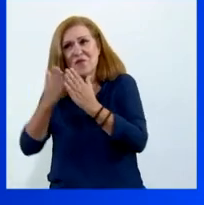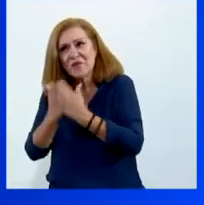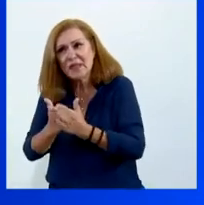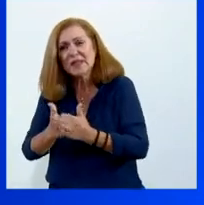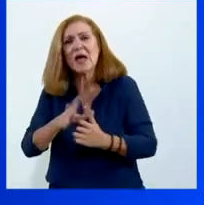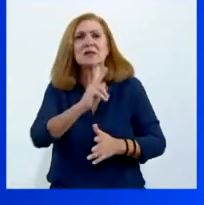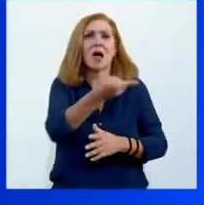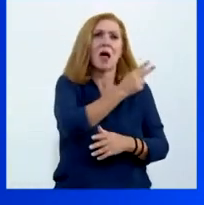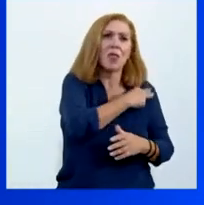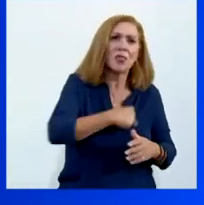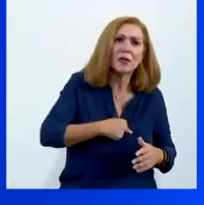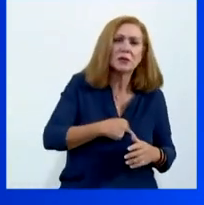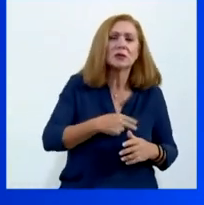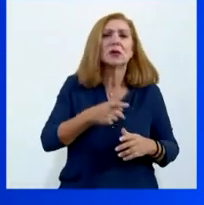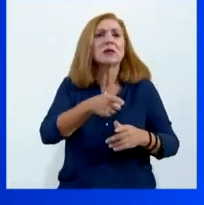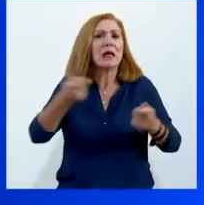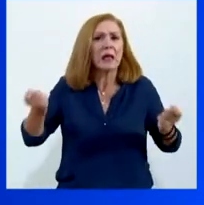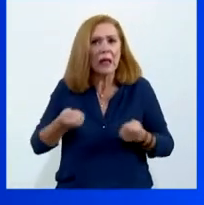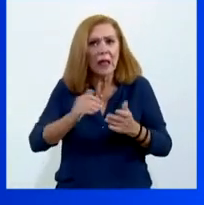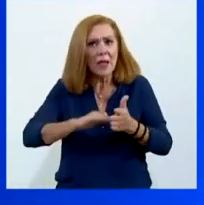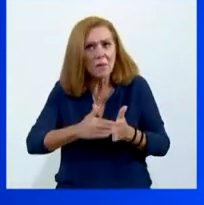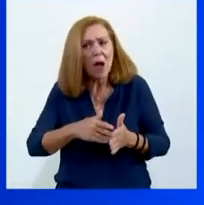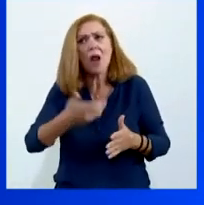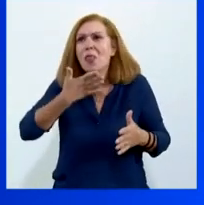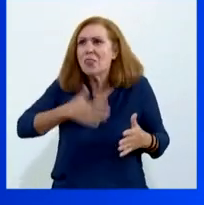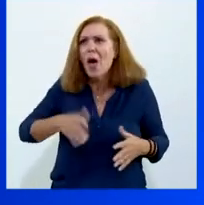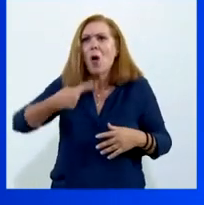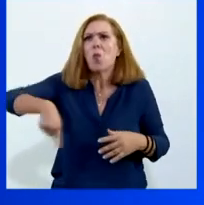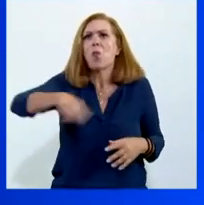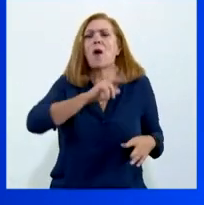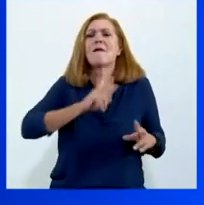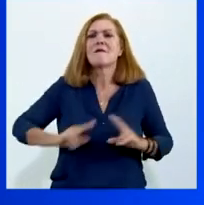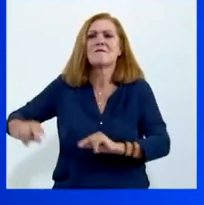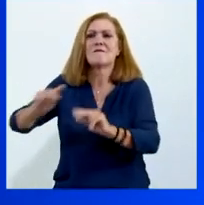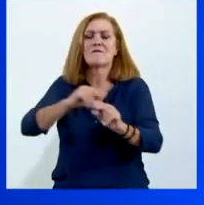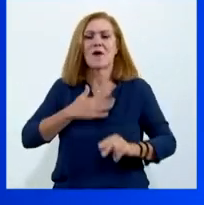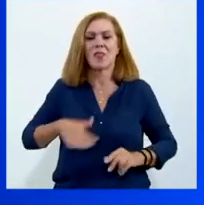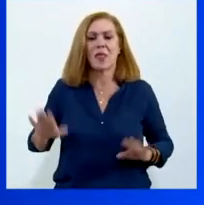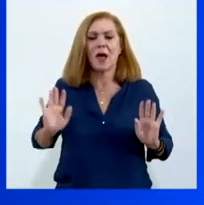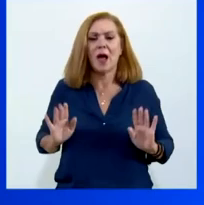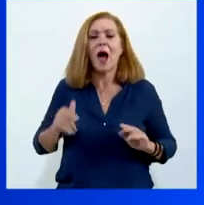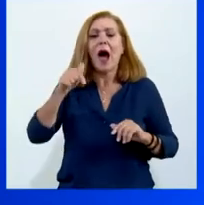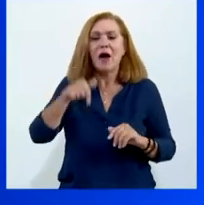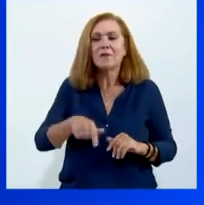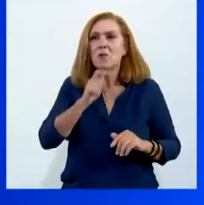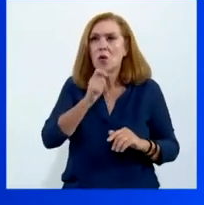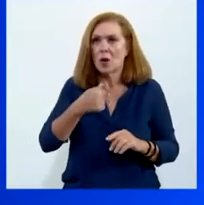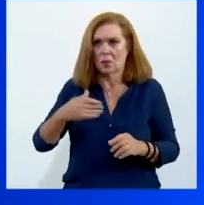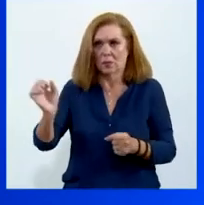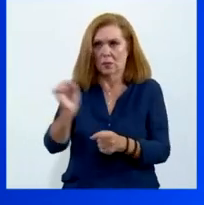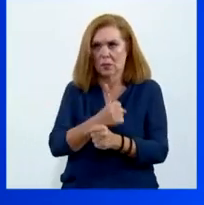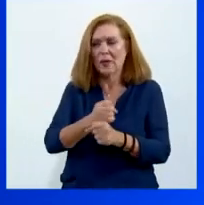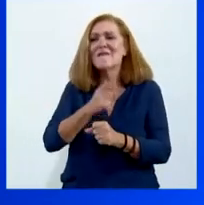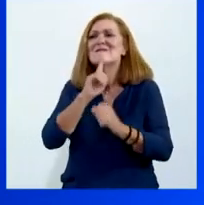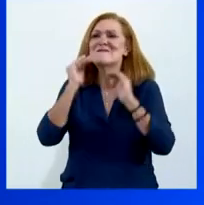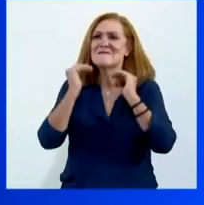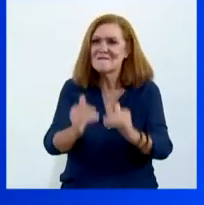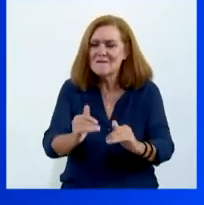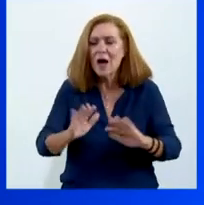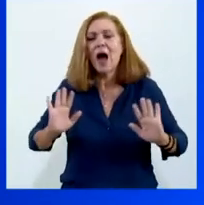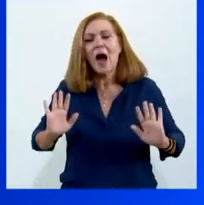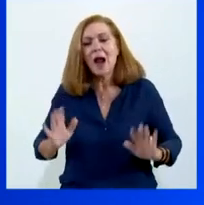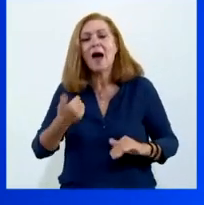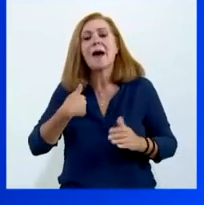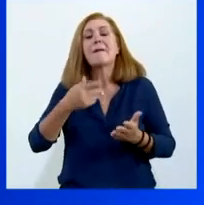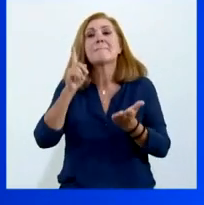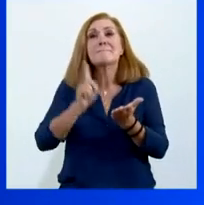των καθηγητών και των εργαζόμενων στα πανεπιστήμια. Και σε αυτήν την πολιτική θα επιμείνουμε. Τονίζω όμως, χρειαζόμαστε μια